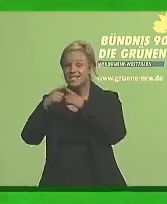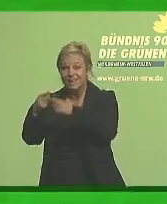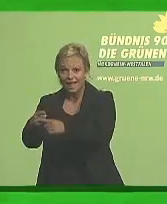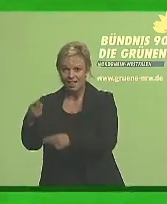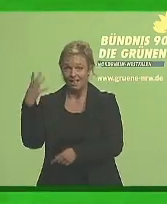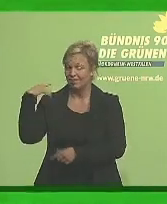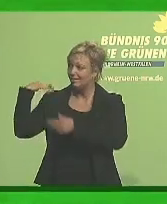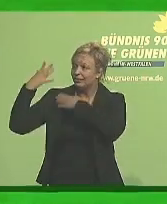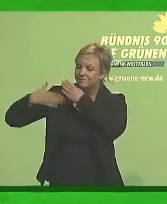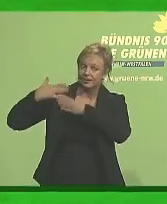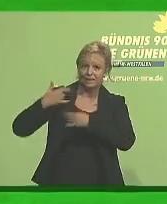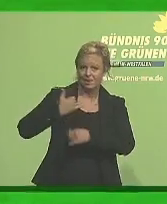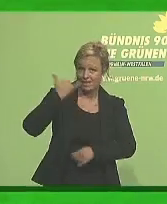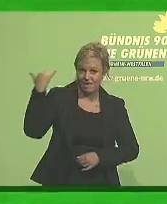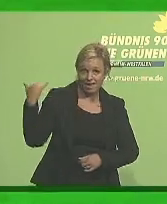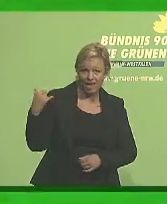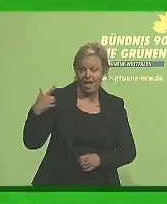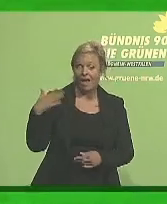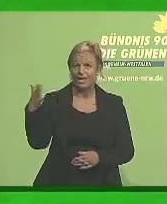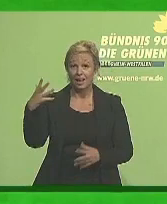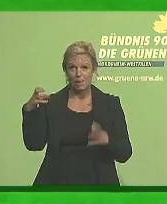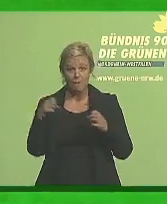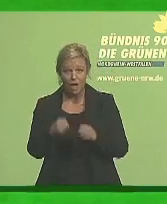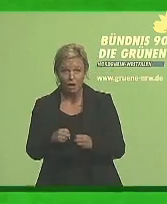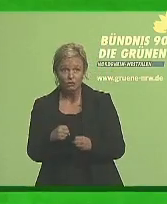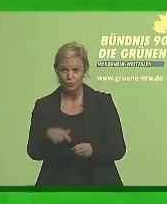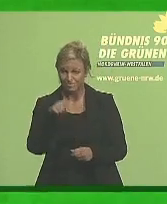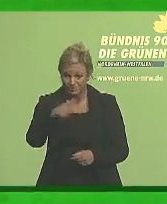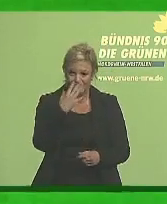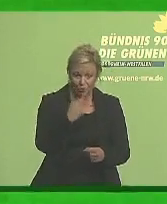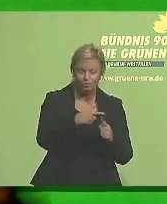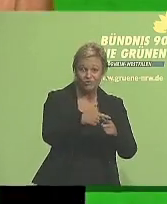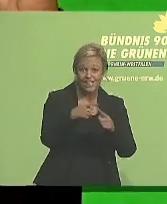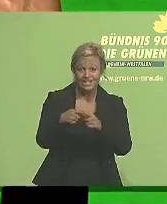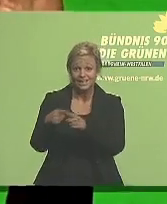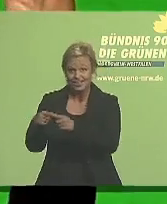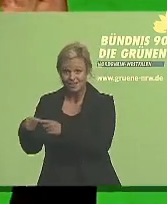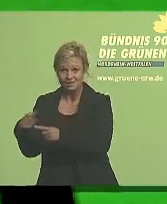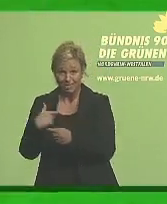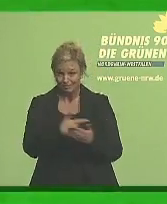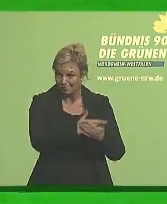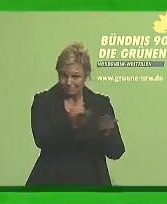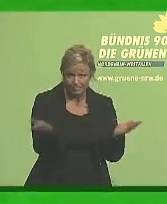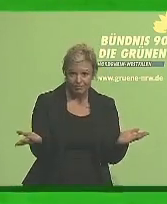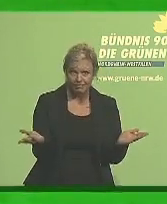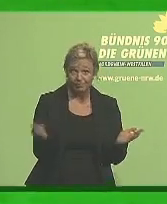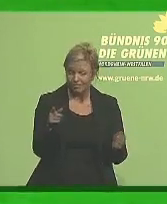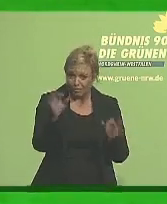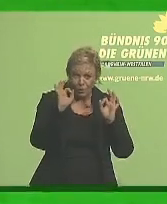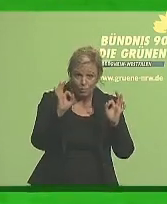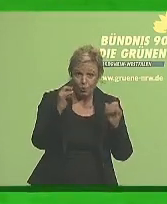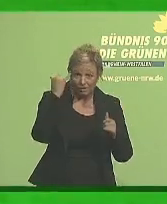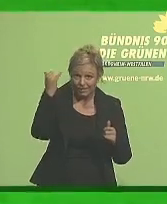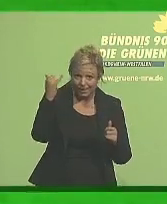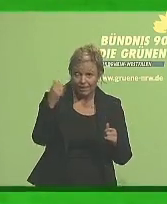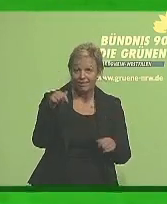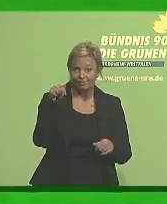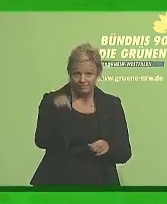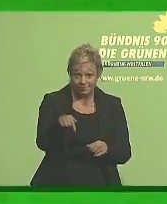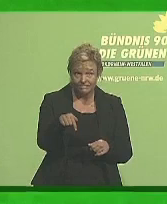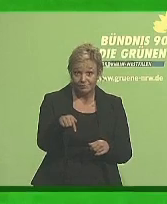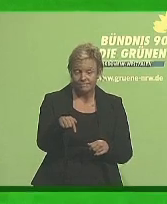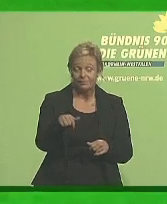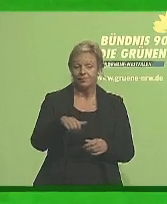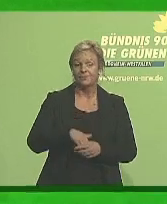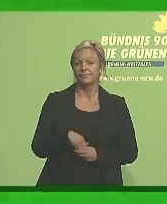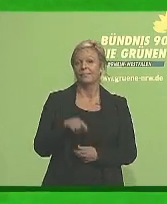den letzten Jahren im Klimaschutz preisgegeben worden ist, was eigentlich gut war, das stammt